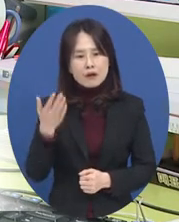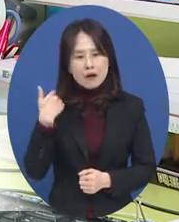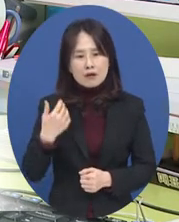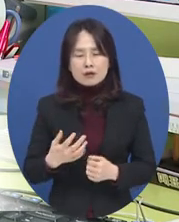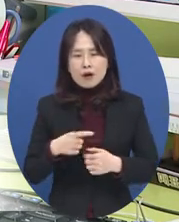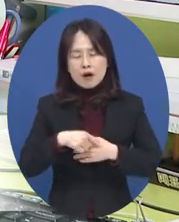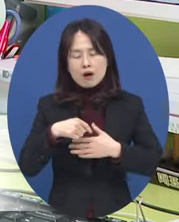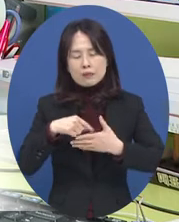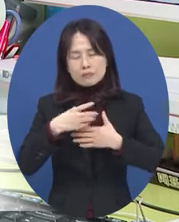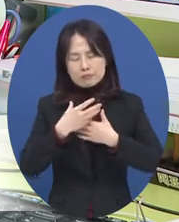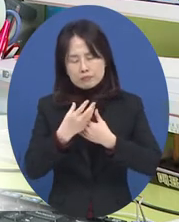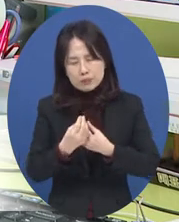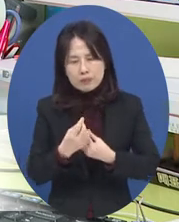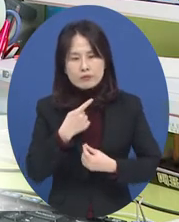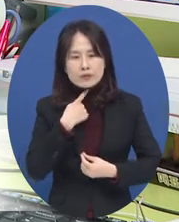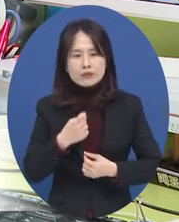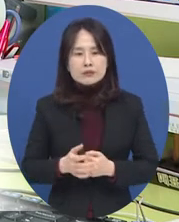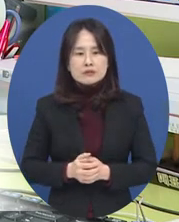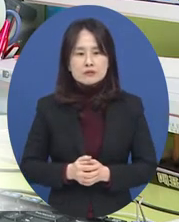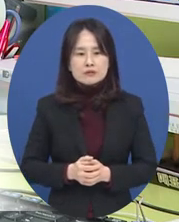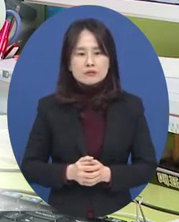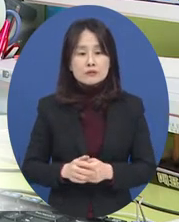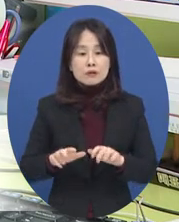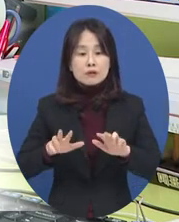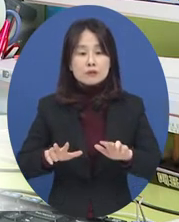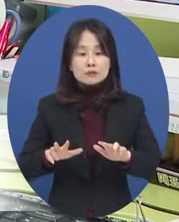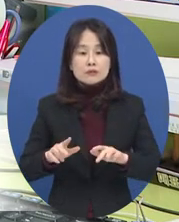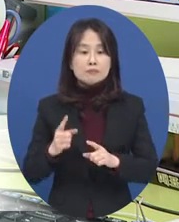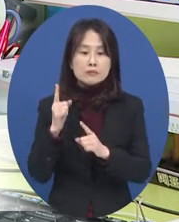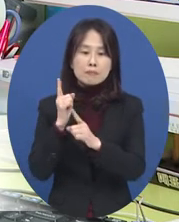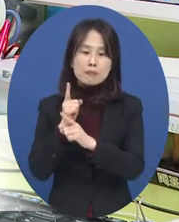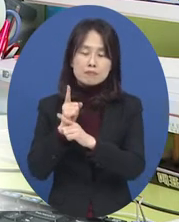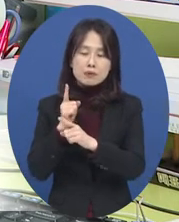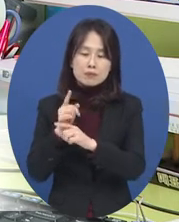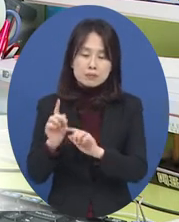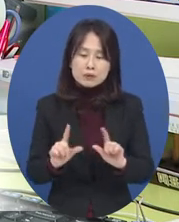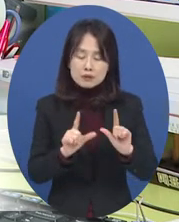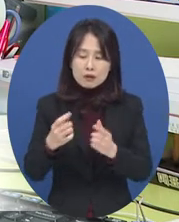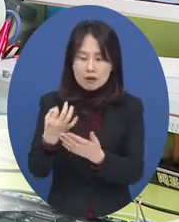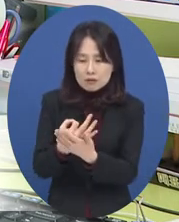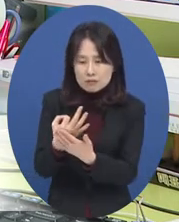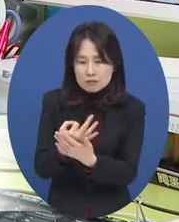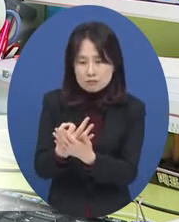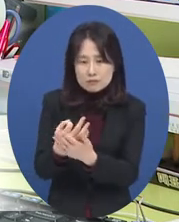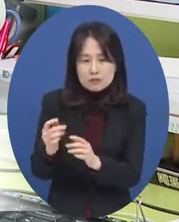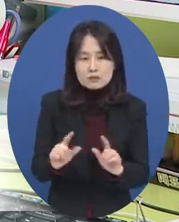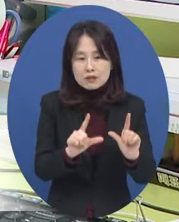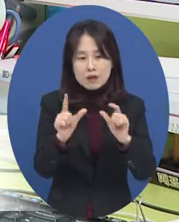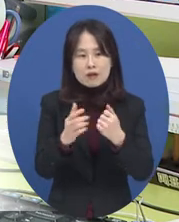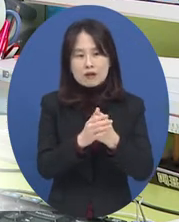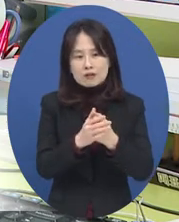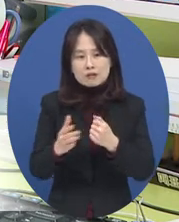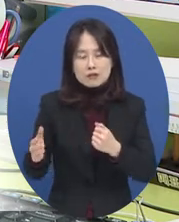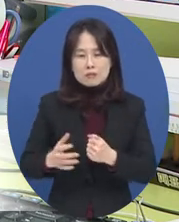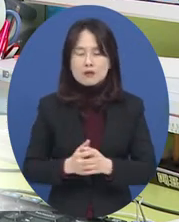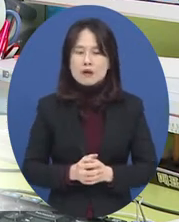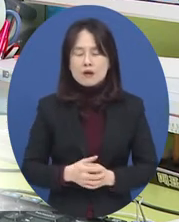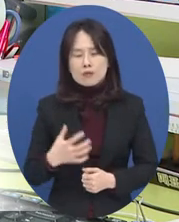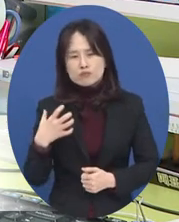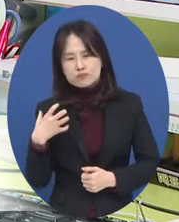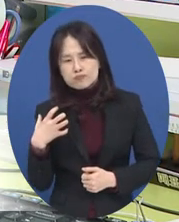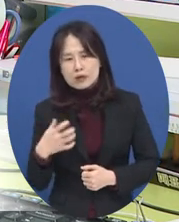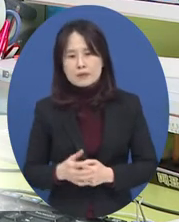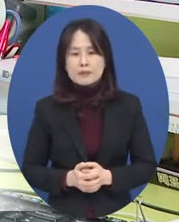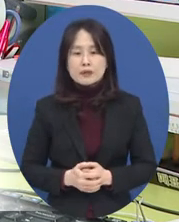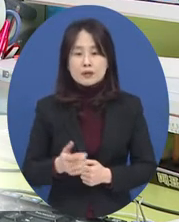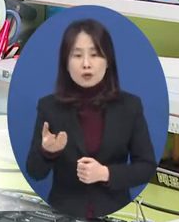편했는데요, 그게. 이게 승근이 이제 하루하루 살아가는 입장에서 보면 그 압박이 굉장히 커요.